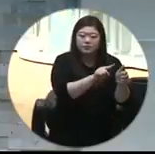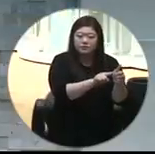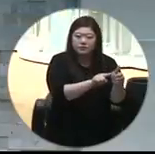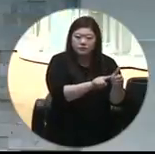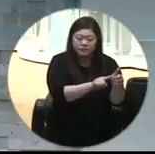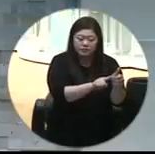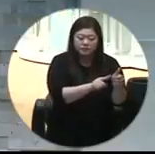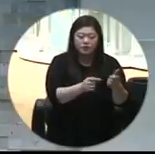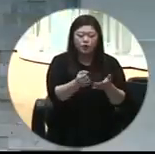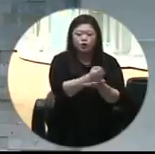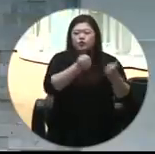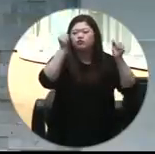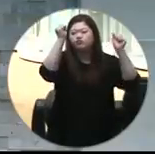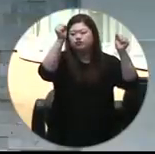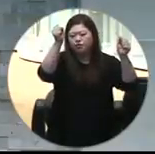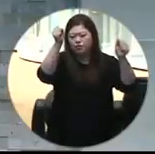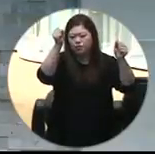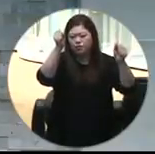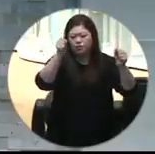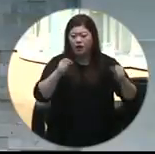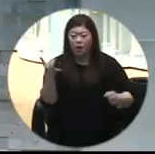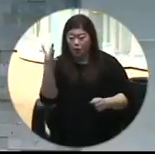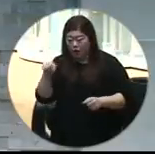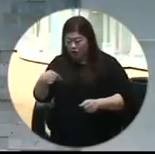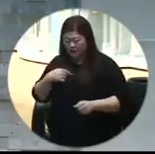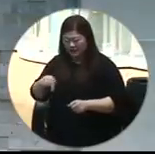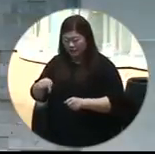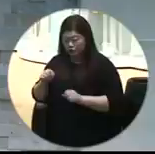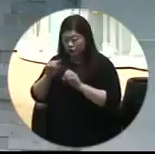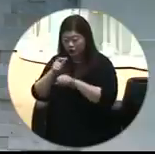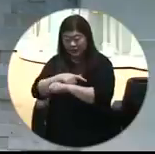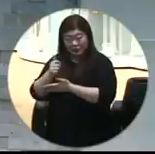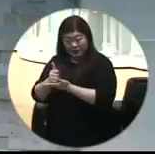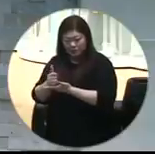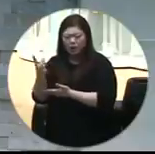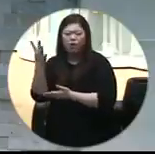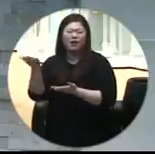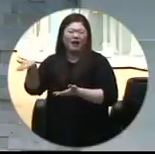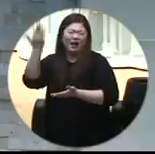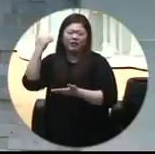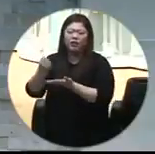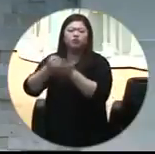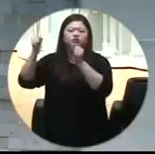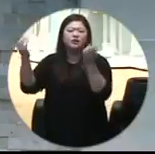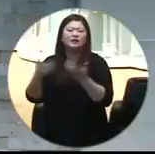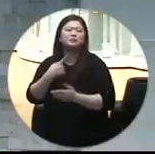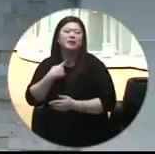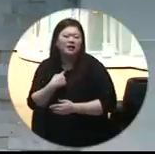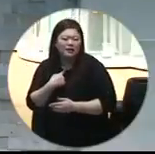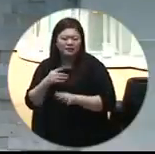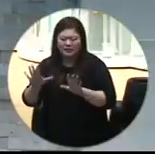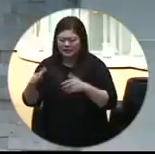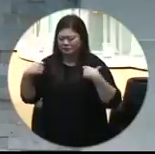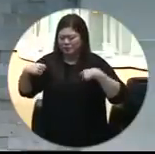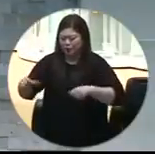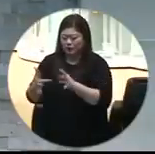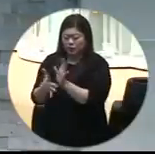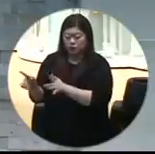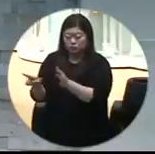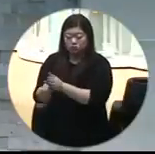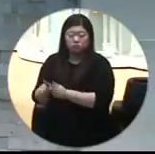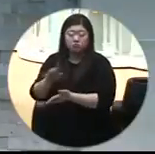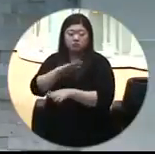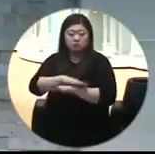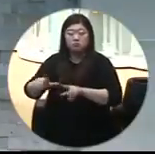집사님이 무속생활을 하다가 예수 믿어 우리 교회 신앙생활하는데 같이 두 달 전부터 계속해서 기도하면서 그렇게